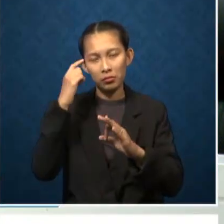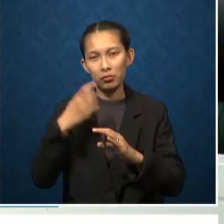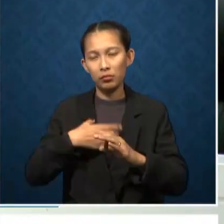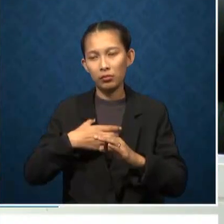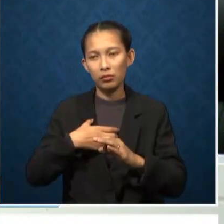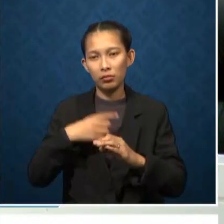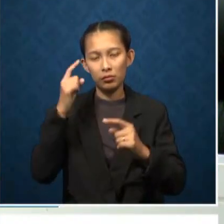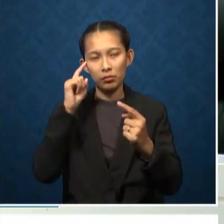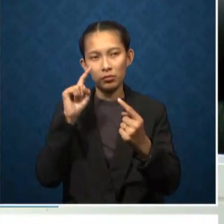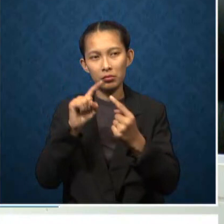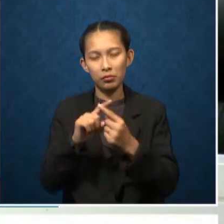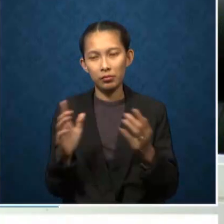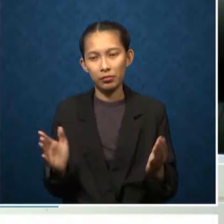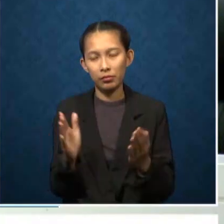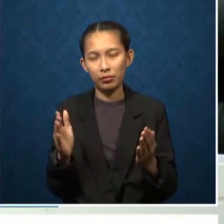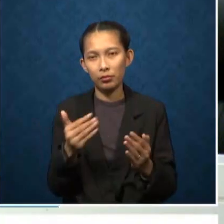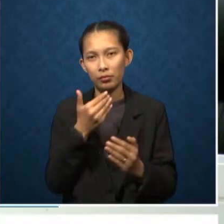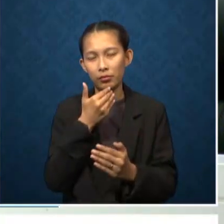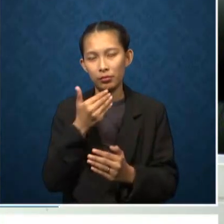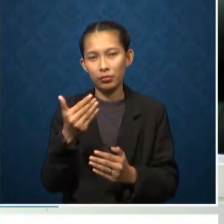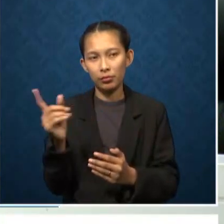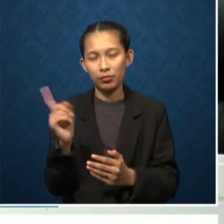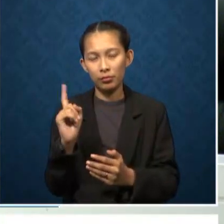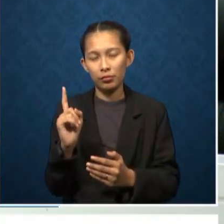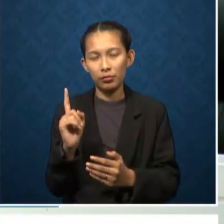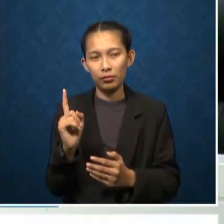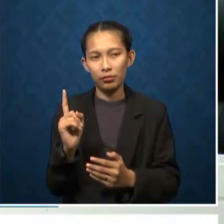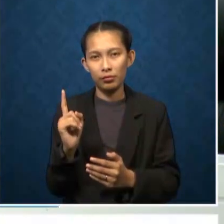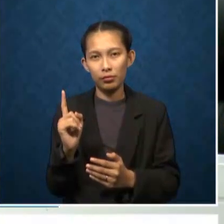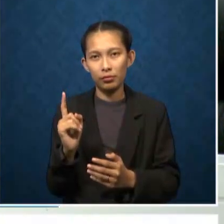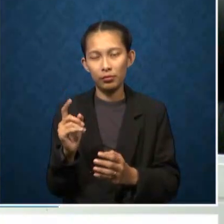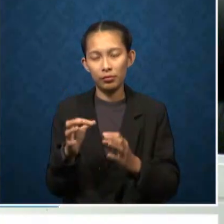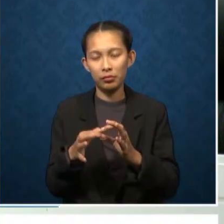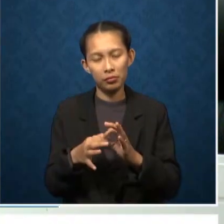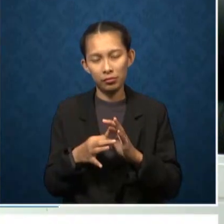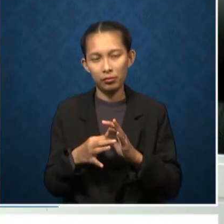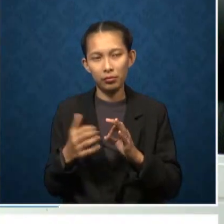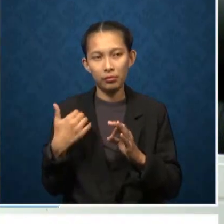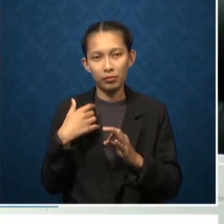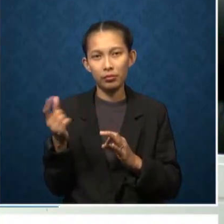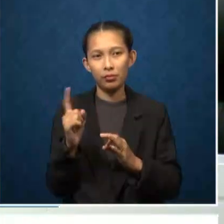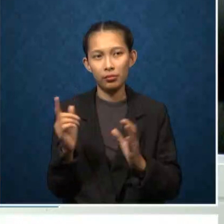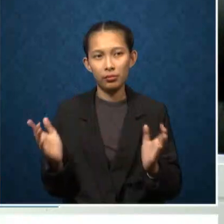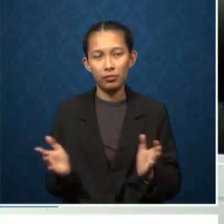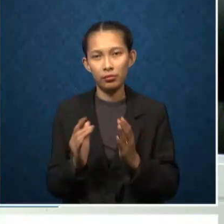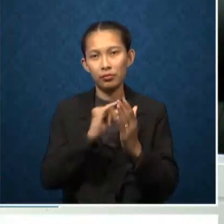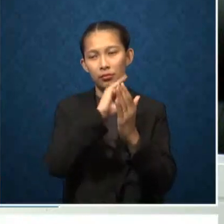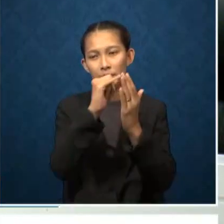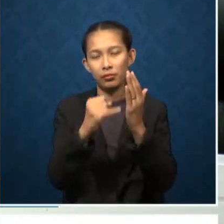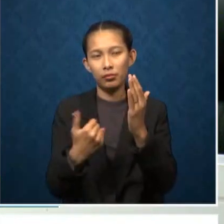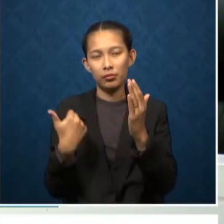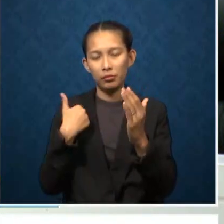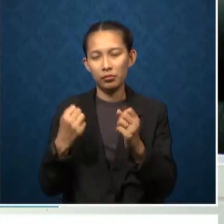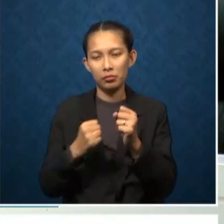พร.ได้นำไปขับเคลื่อนอย่างต่อเนื่องนะคะดิฉันก็ขอนำเรียนว่าในเรื่องเหล่านี้ก็จะมีเรื่องของการขับเคลื่อนจังหวัดที่มีผลสัมฤ